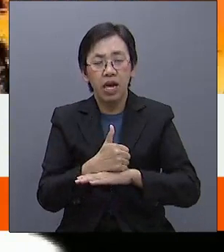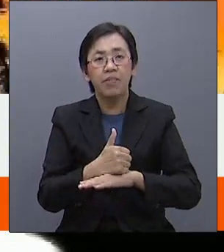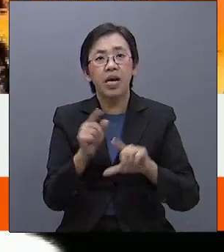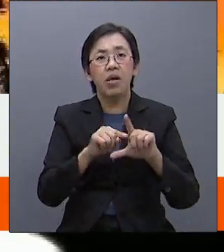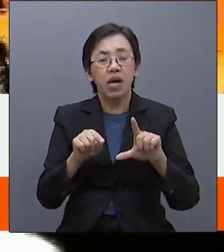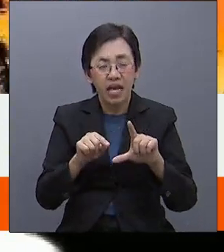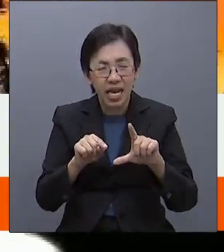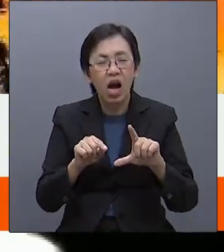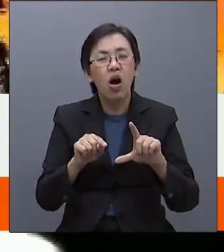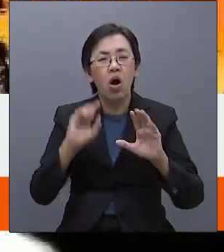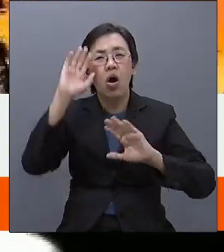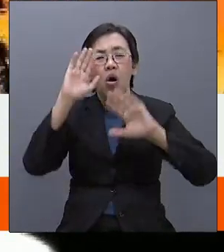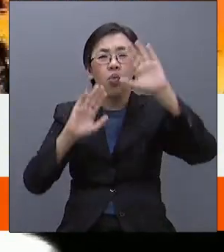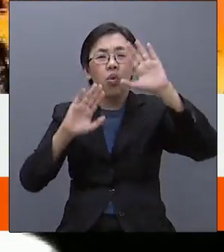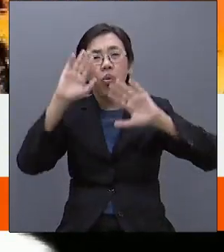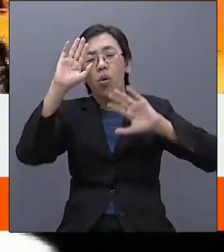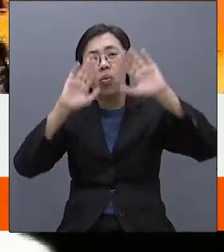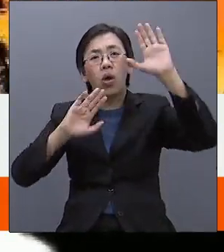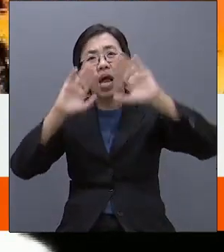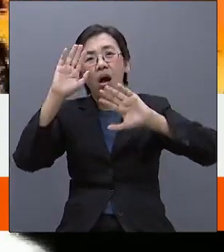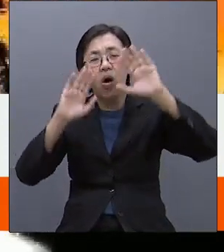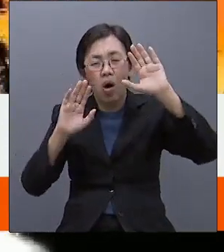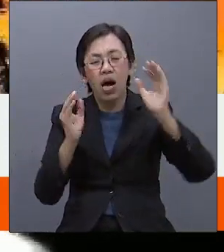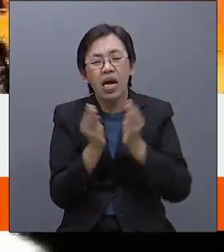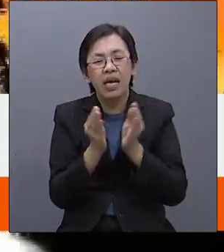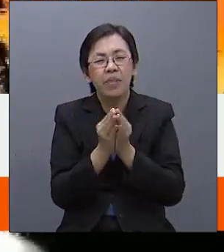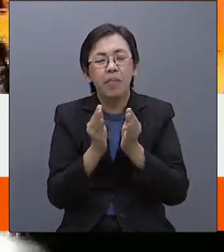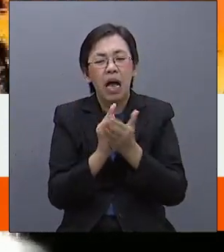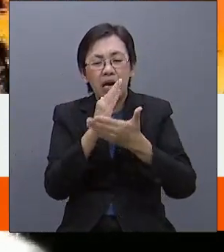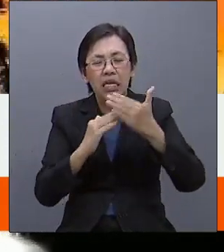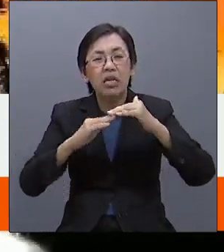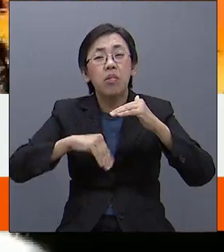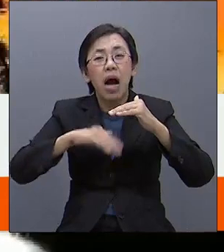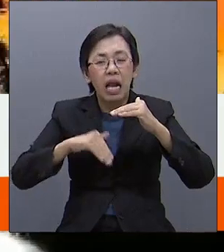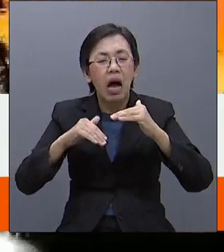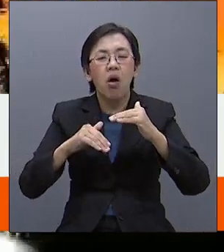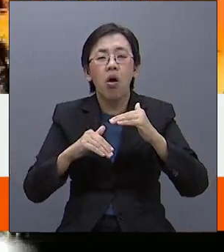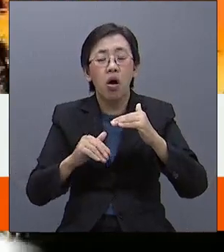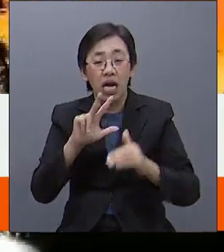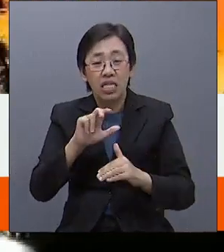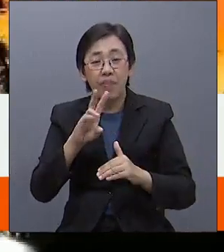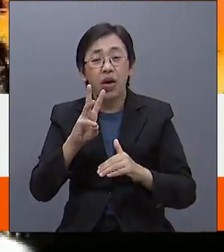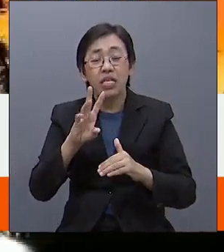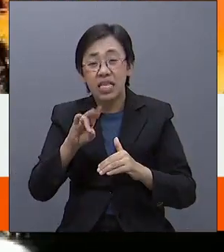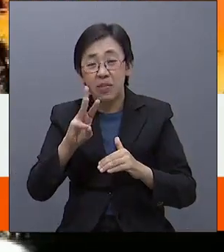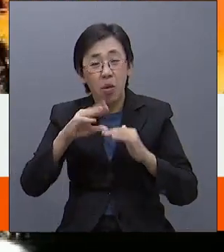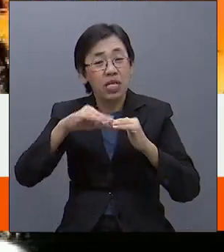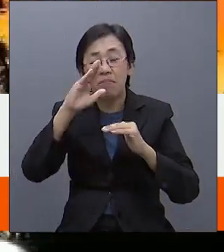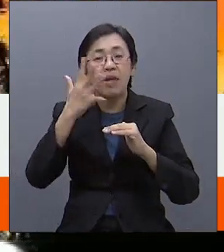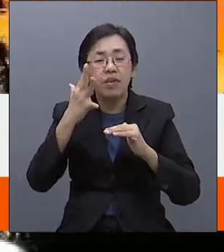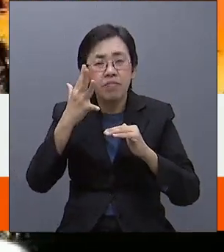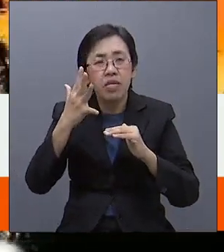ม่ได้รับเลือกไม่มีเสียงมากเกินกว่ากึ่งหนึ่งไม่เกินหรือไม่เกิน376ขึ้นไปเนี่ย